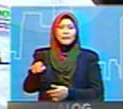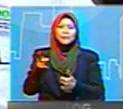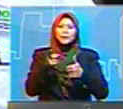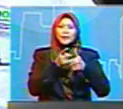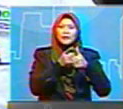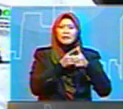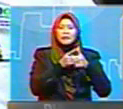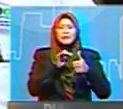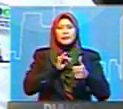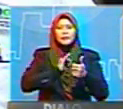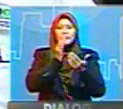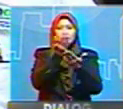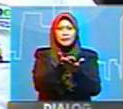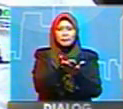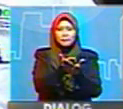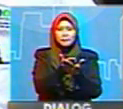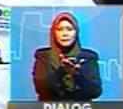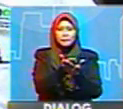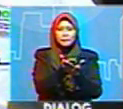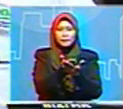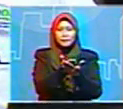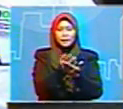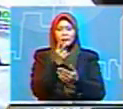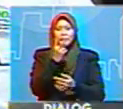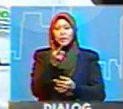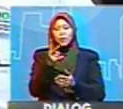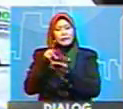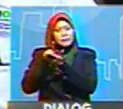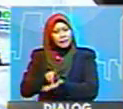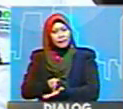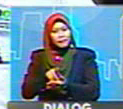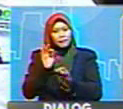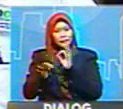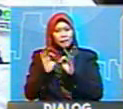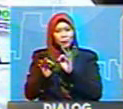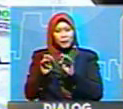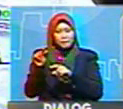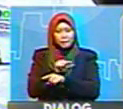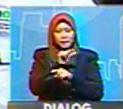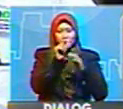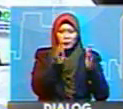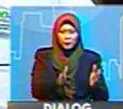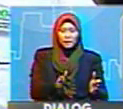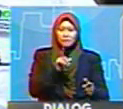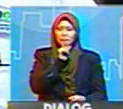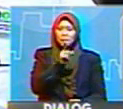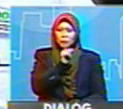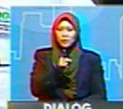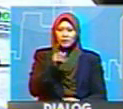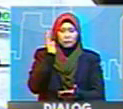saranan saya tu dan yang keduanya mesti melihat kesan saranan itu kalau pengguna pengguna benar-benar